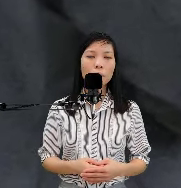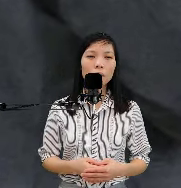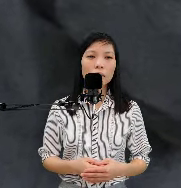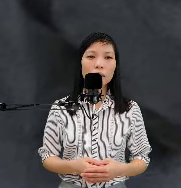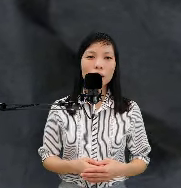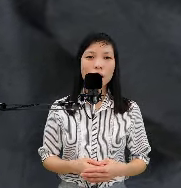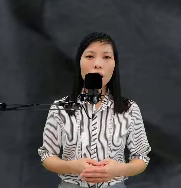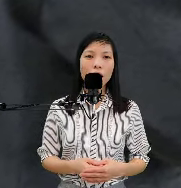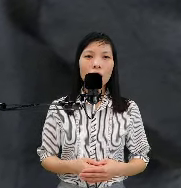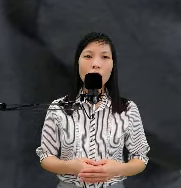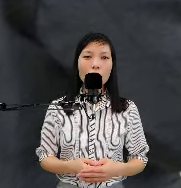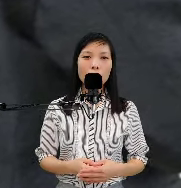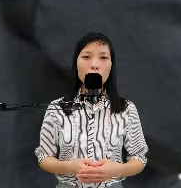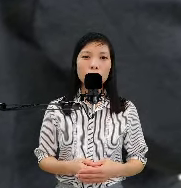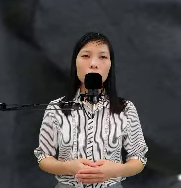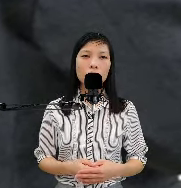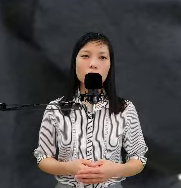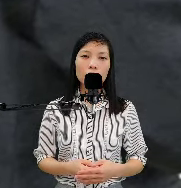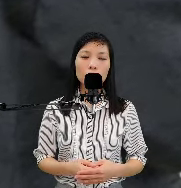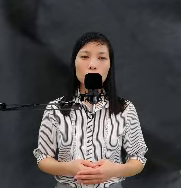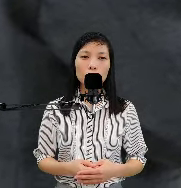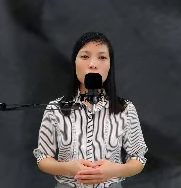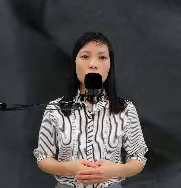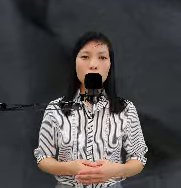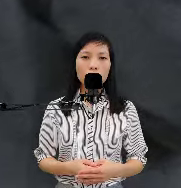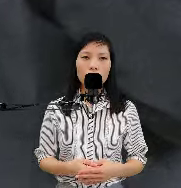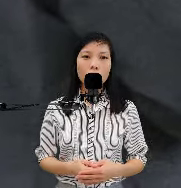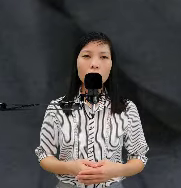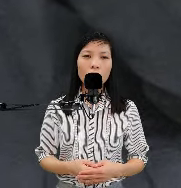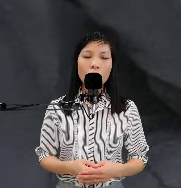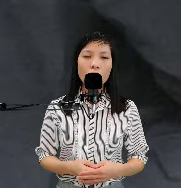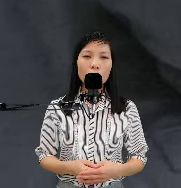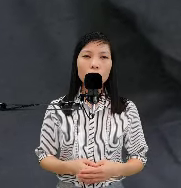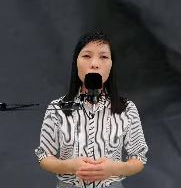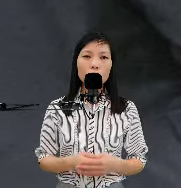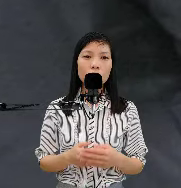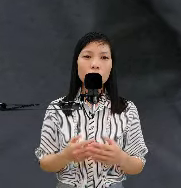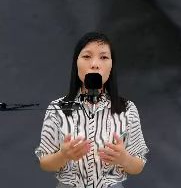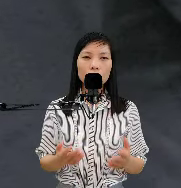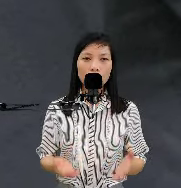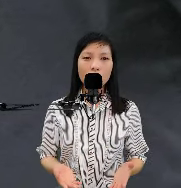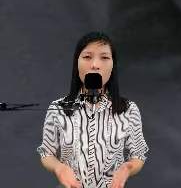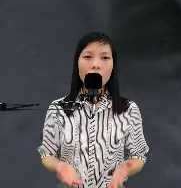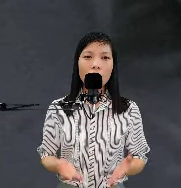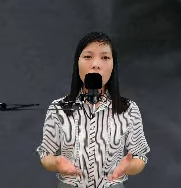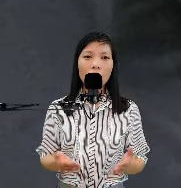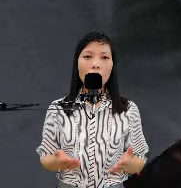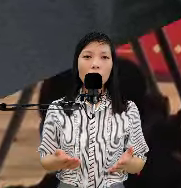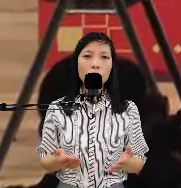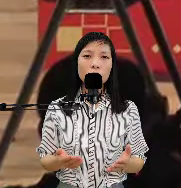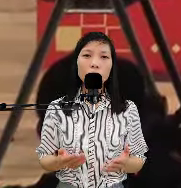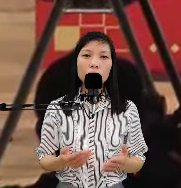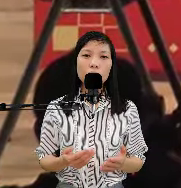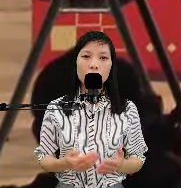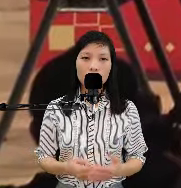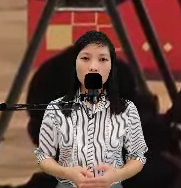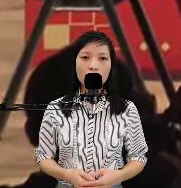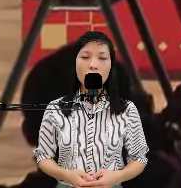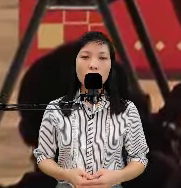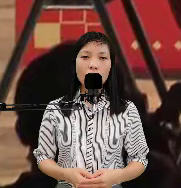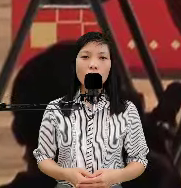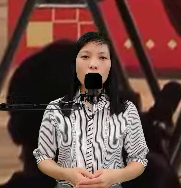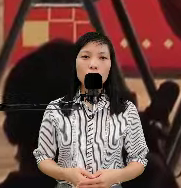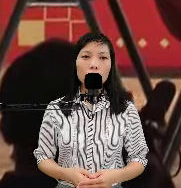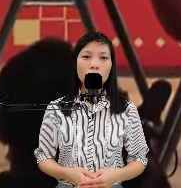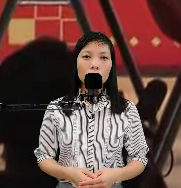第3局も熱戦となりましたが午後7時前105手までで伊藤7団が領藤井八官